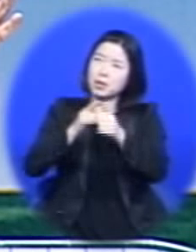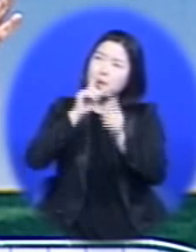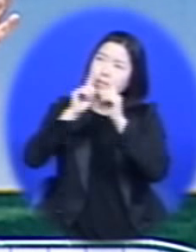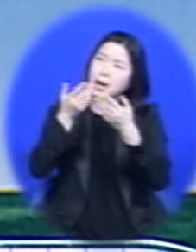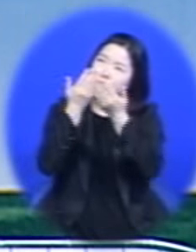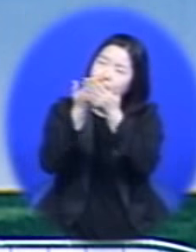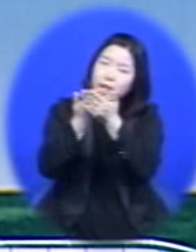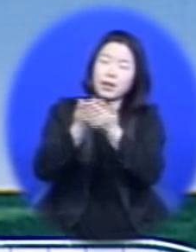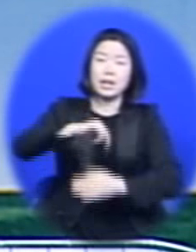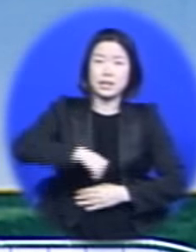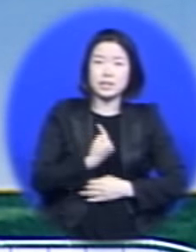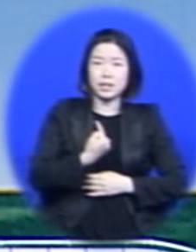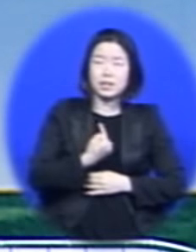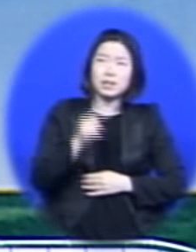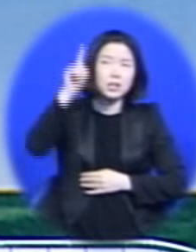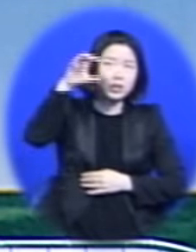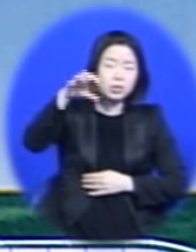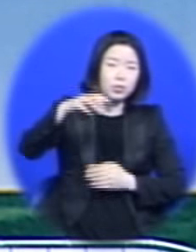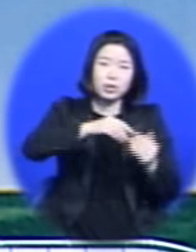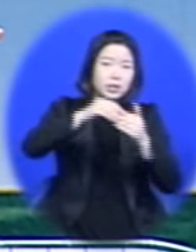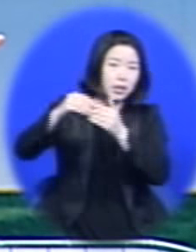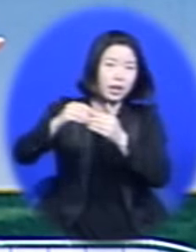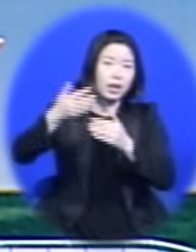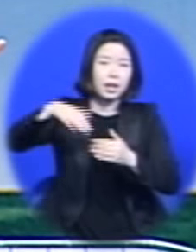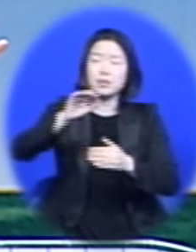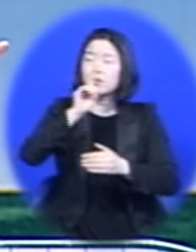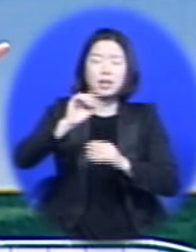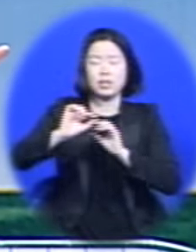드렸습니다. 자기를 천국에 좀 데려다 달라는 게 아니었어요.